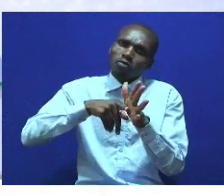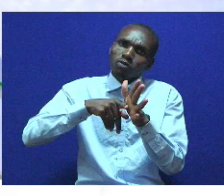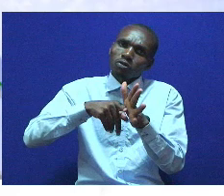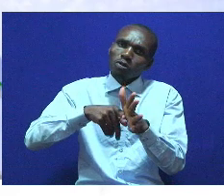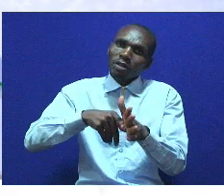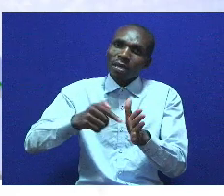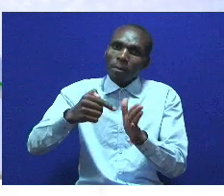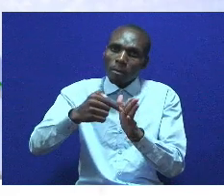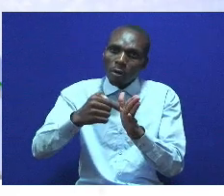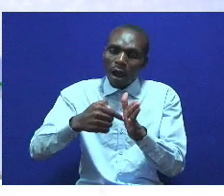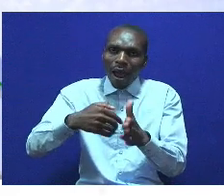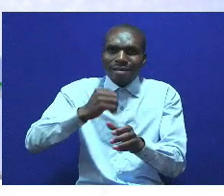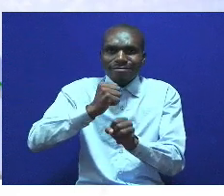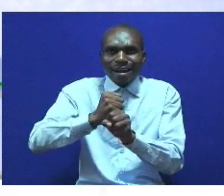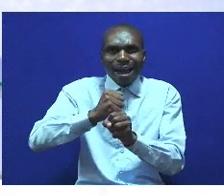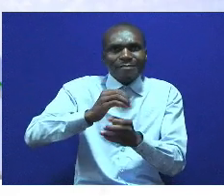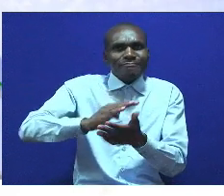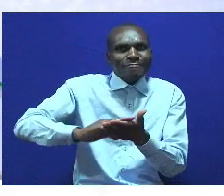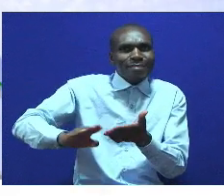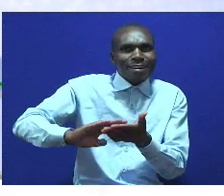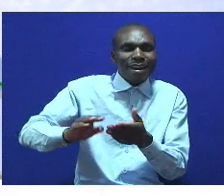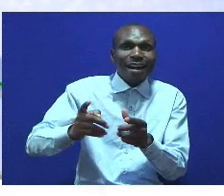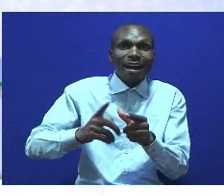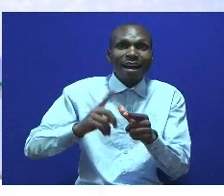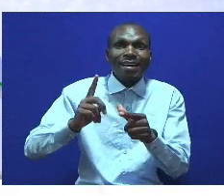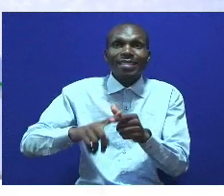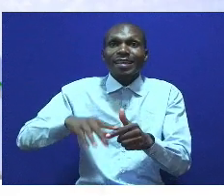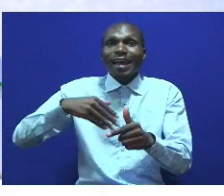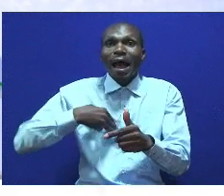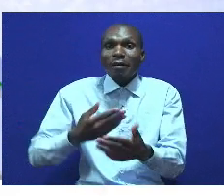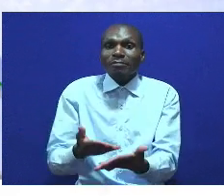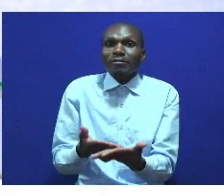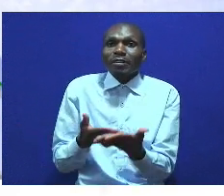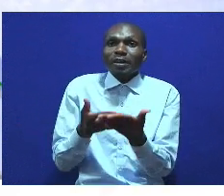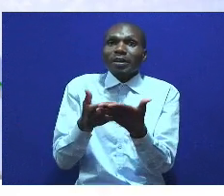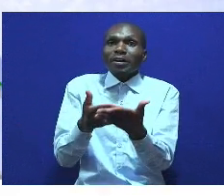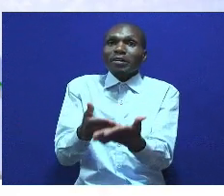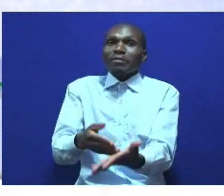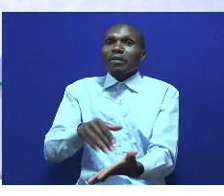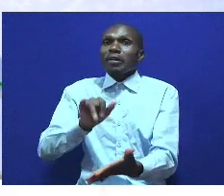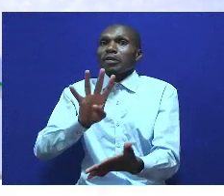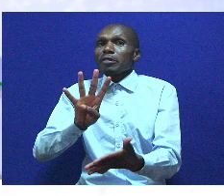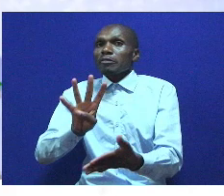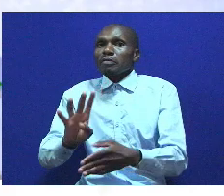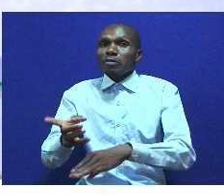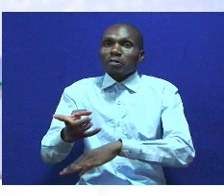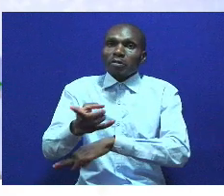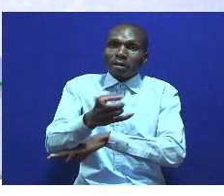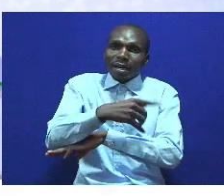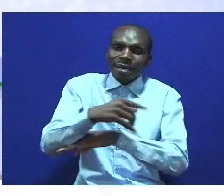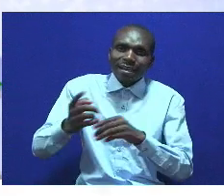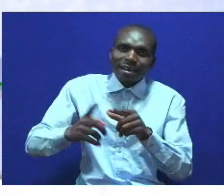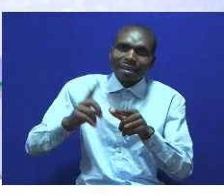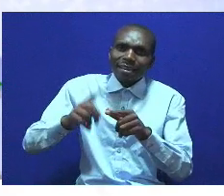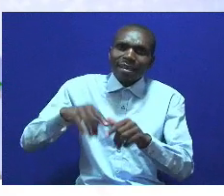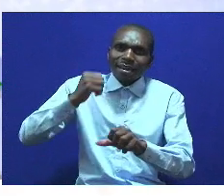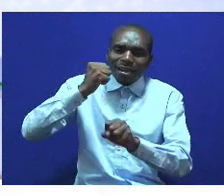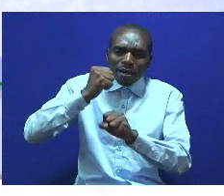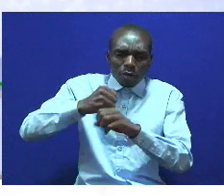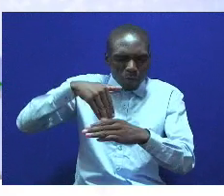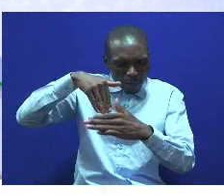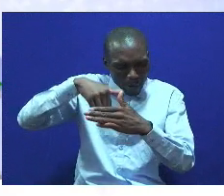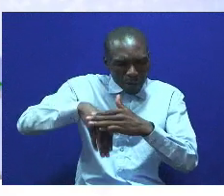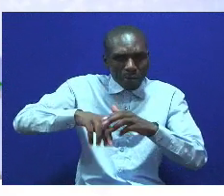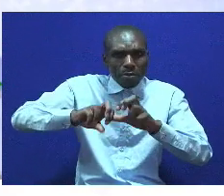roberyo bwo kwango igwa kegima ase barure amatko anoka eryo obotkiwe imbego korekana ko bwatkana na kereba tana no butumekyo